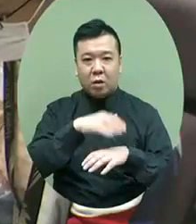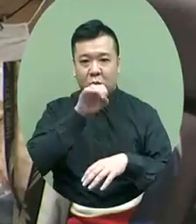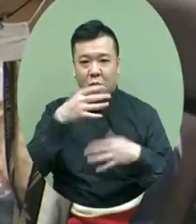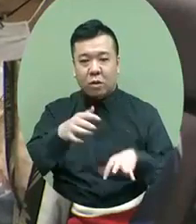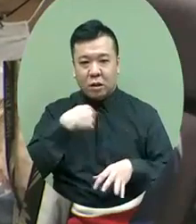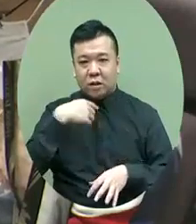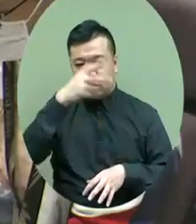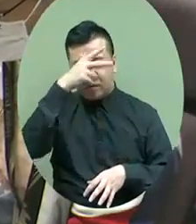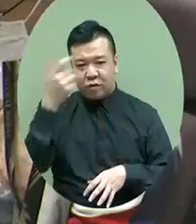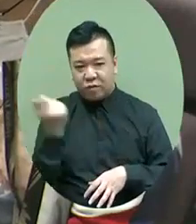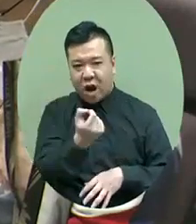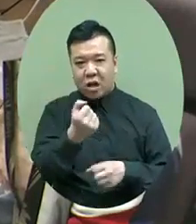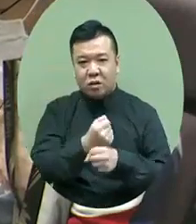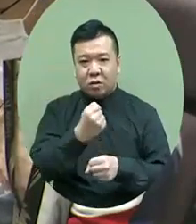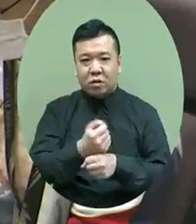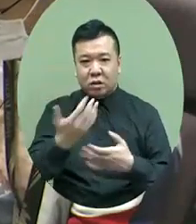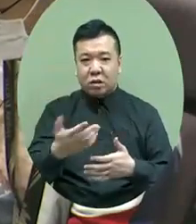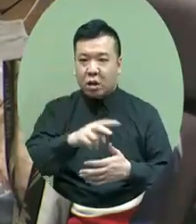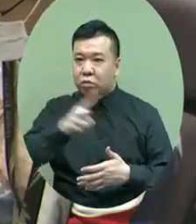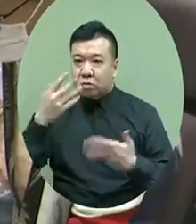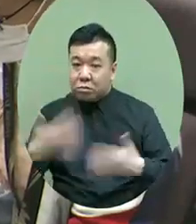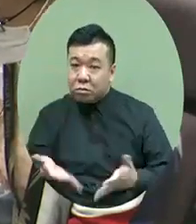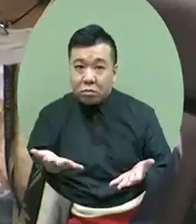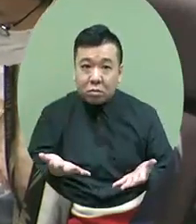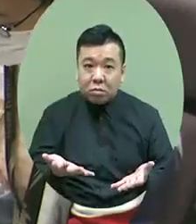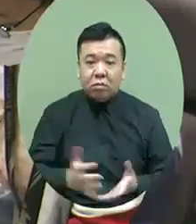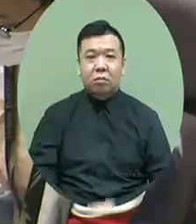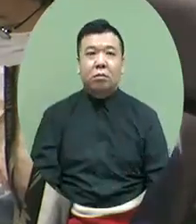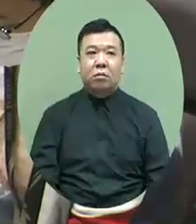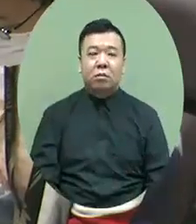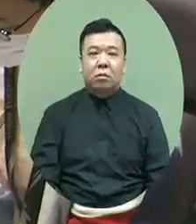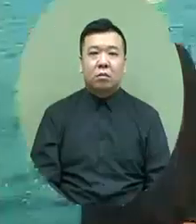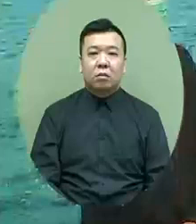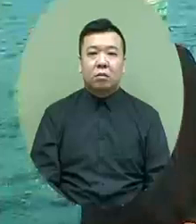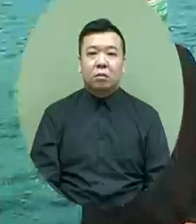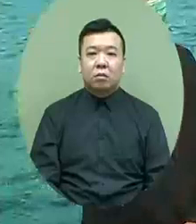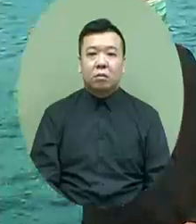個記者會嘅時候，都講到係要政府要盡快做。咁係咪而家立場已經唔同咗？